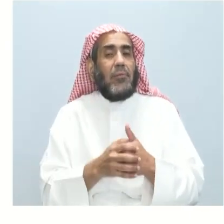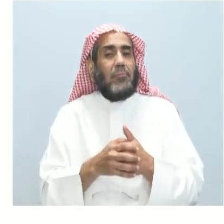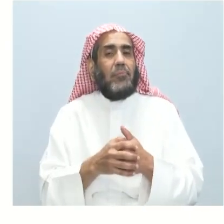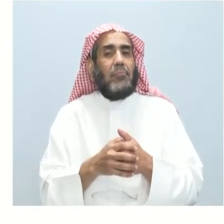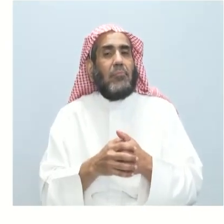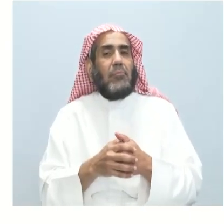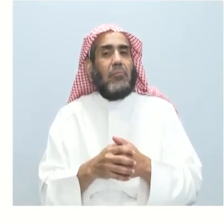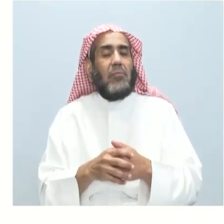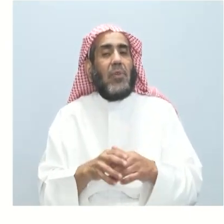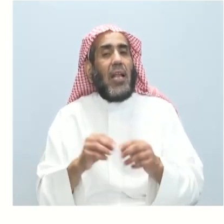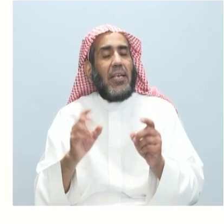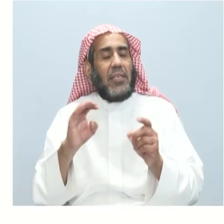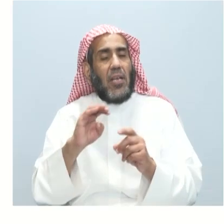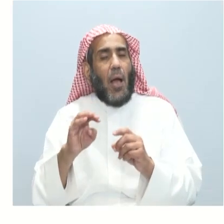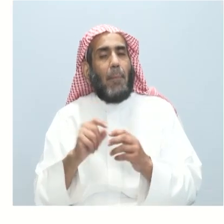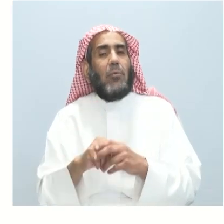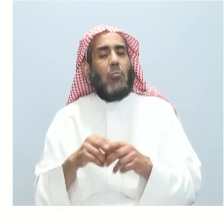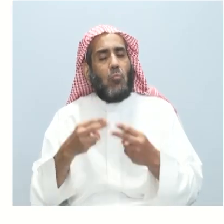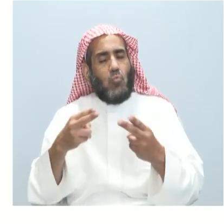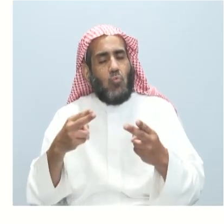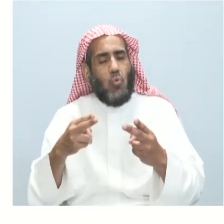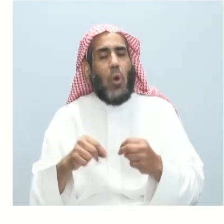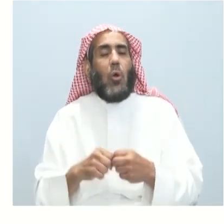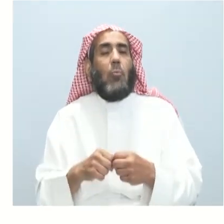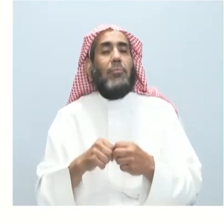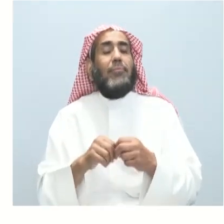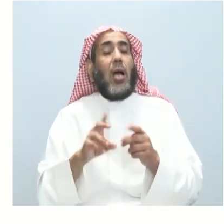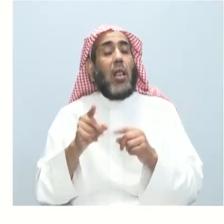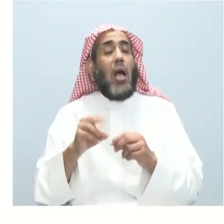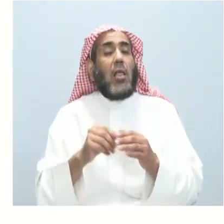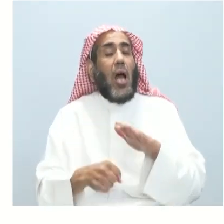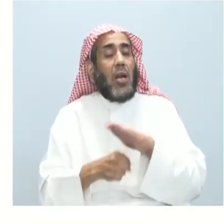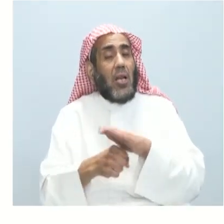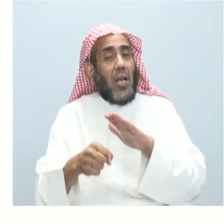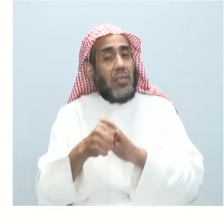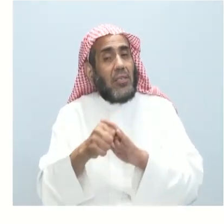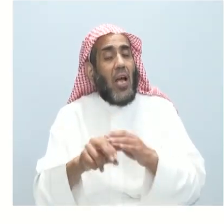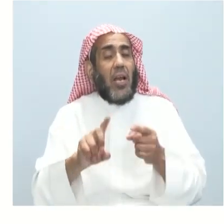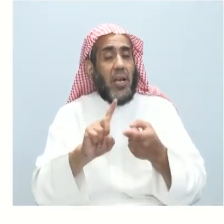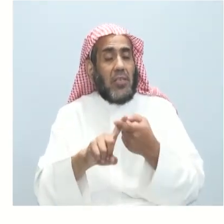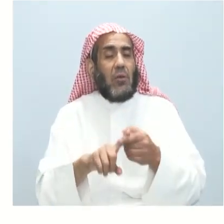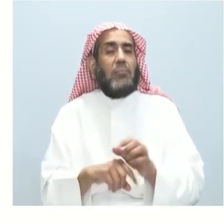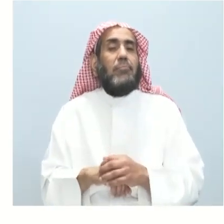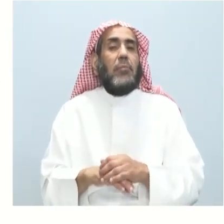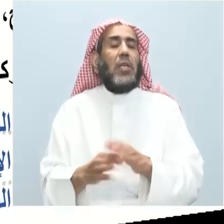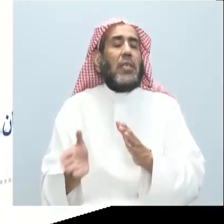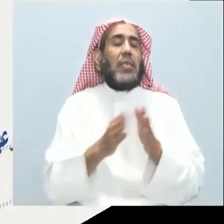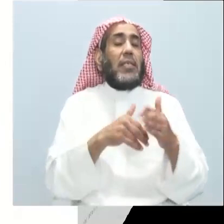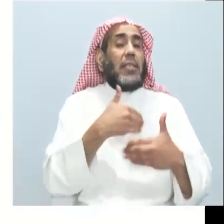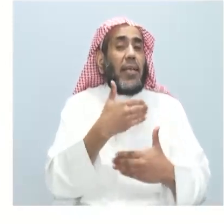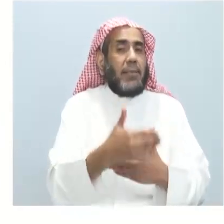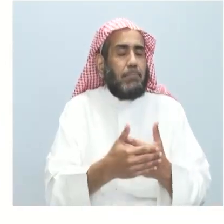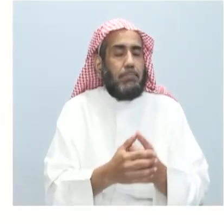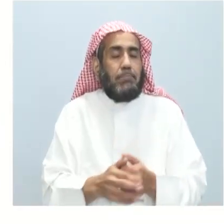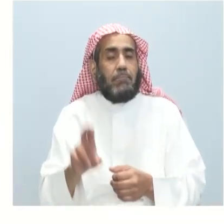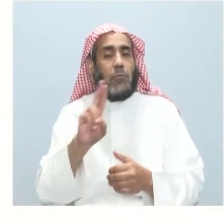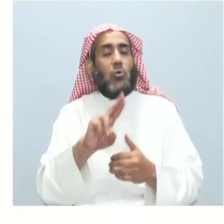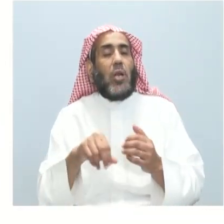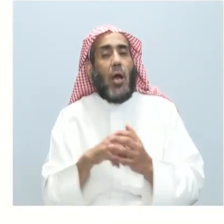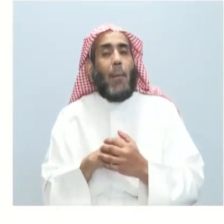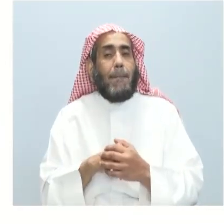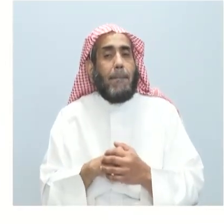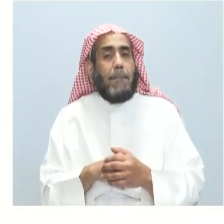الى الاجاب و القبول اذا هذه اركان النكاح ننتقل بعد هذا الى سؤال